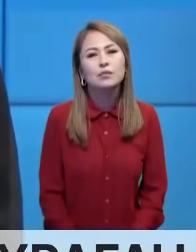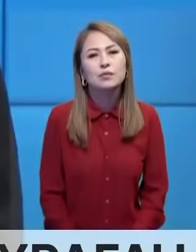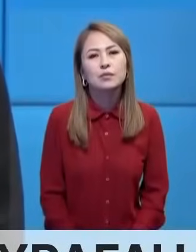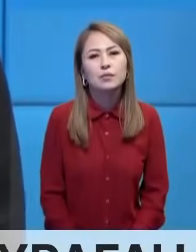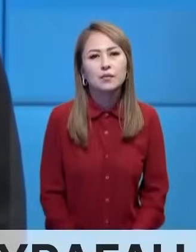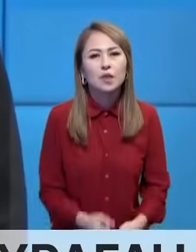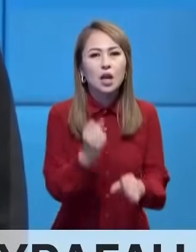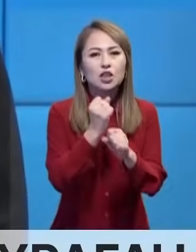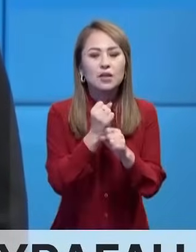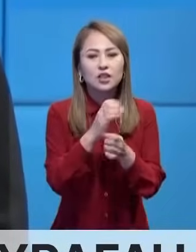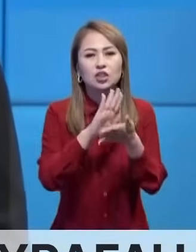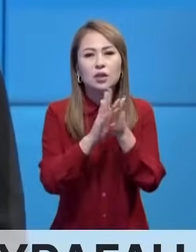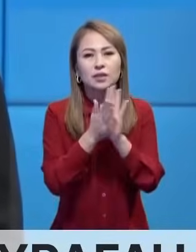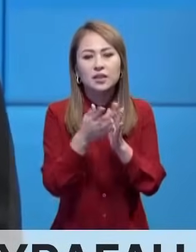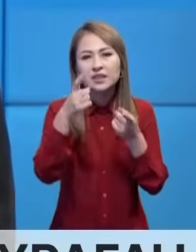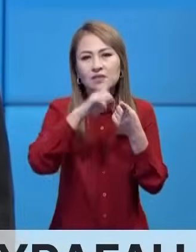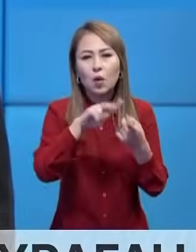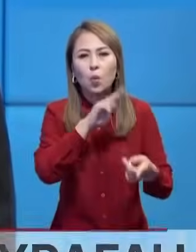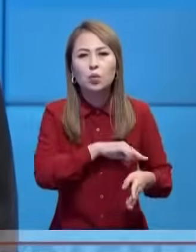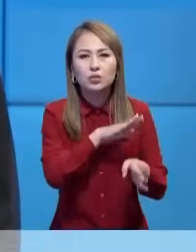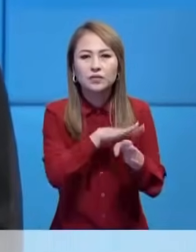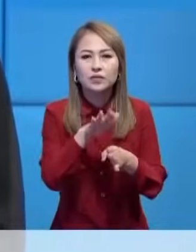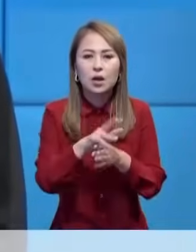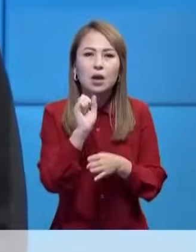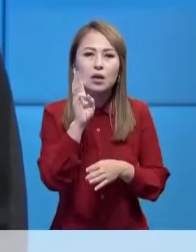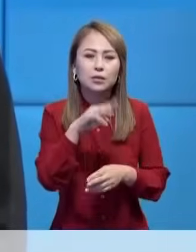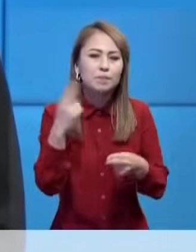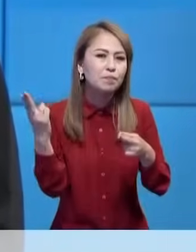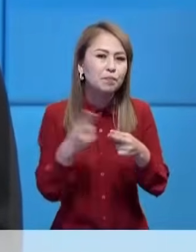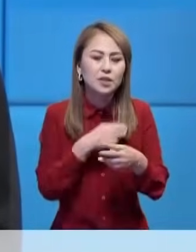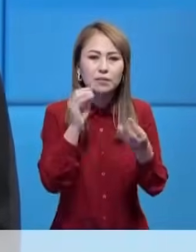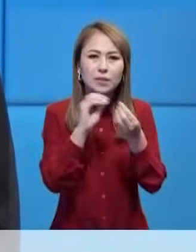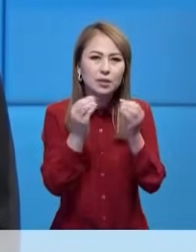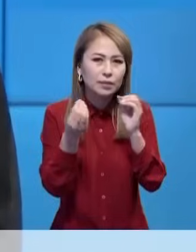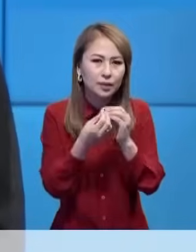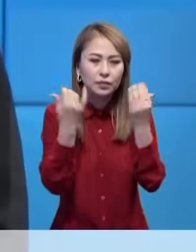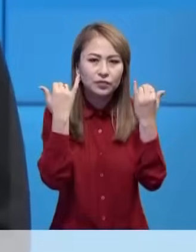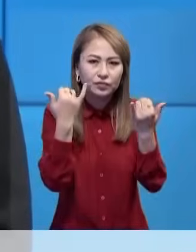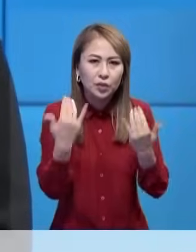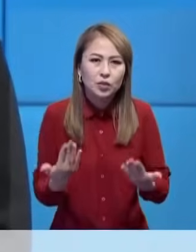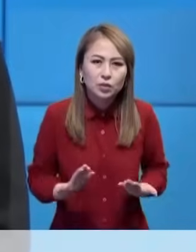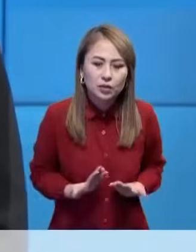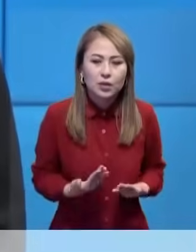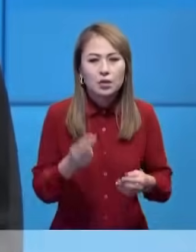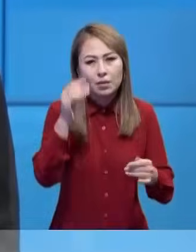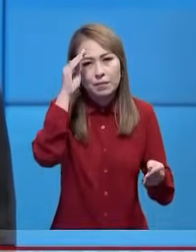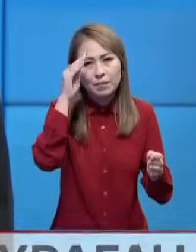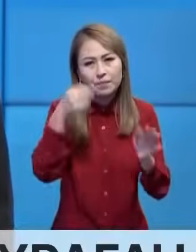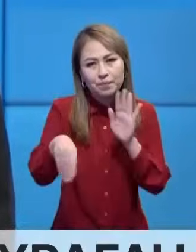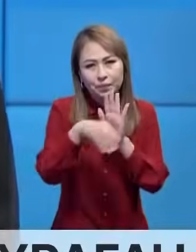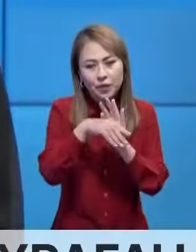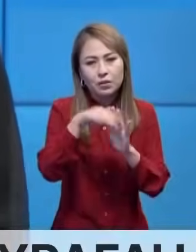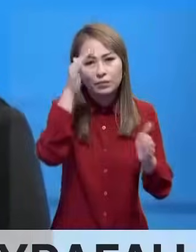Жасалған шарттар аясында орындалған жұмыстар актілеріне кедергісіз қол қойғаны және жалпы қамқорлығы үшін пара алу фактісі